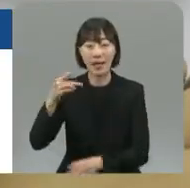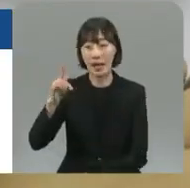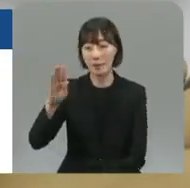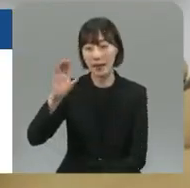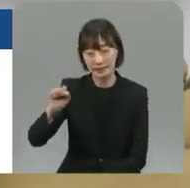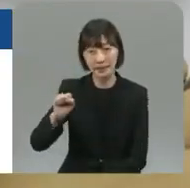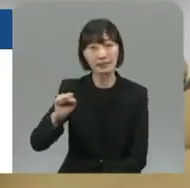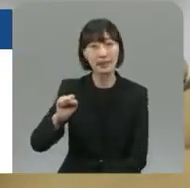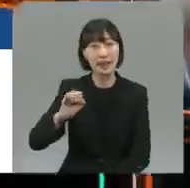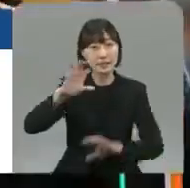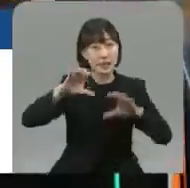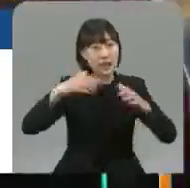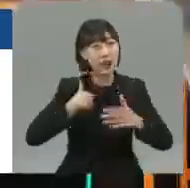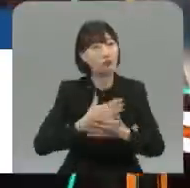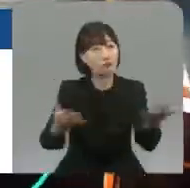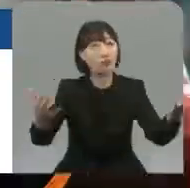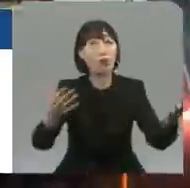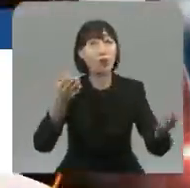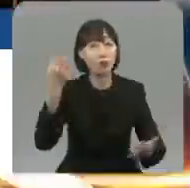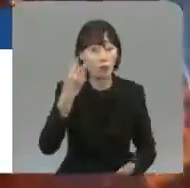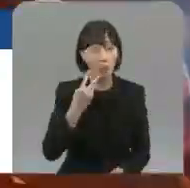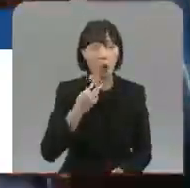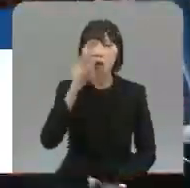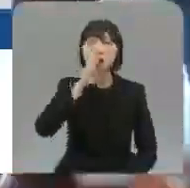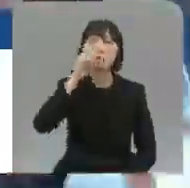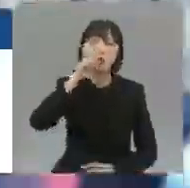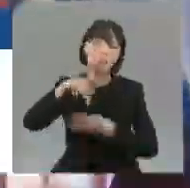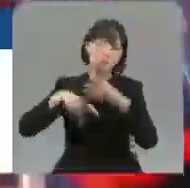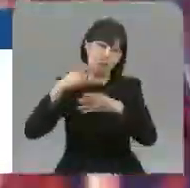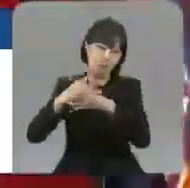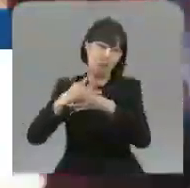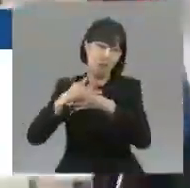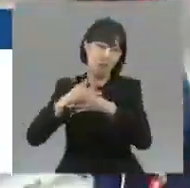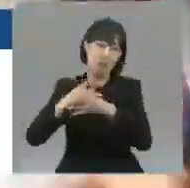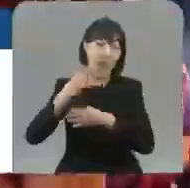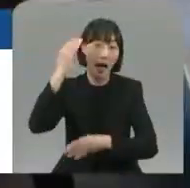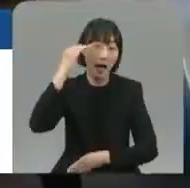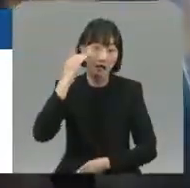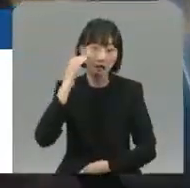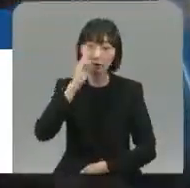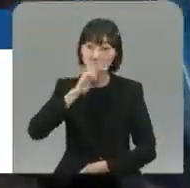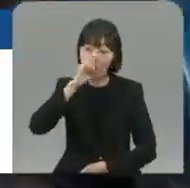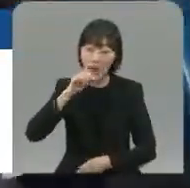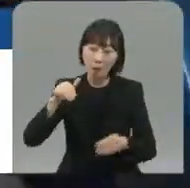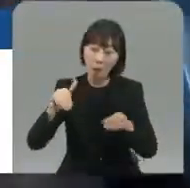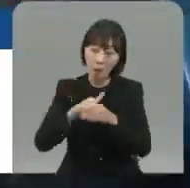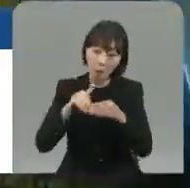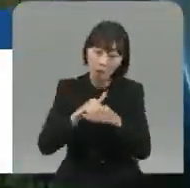今后通过更多的机会与包括巴黎在内的全世界的粉丝见面。